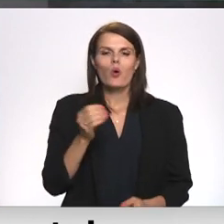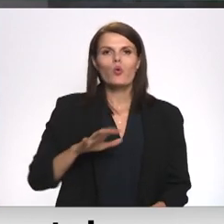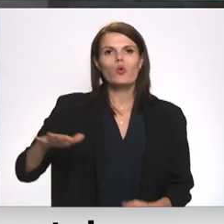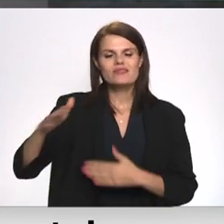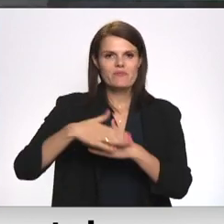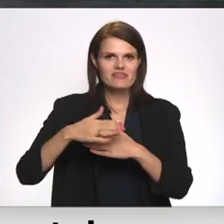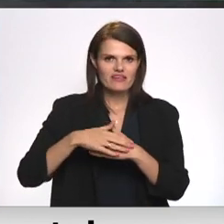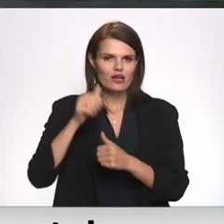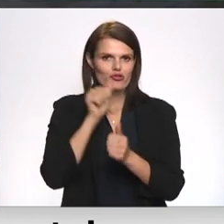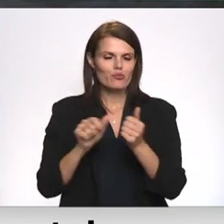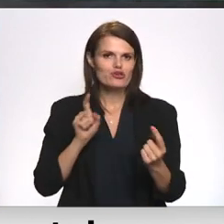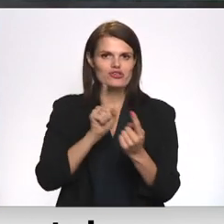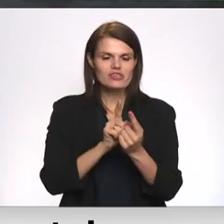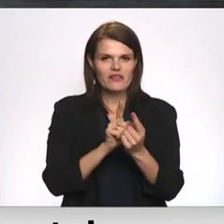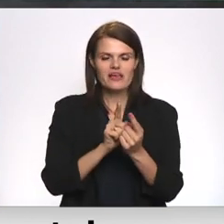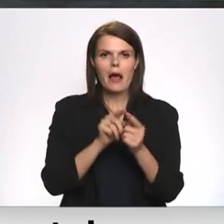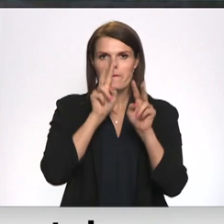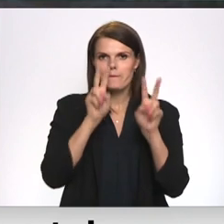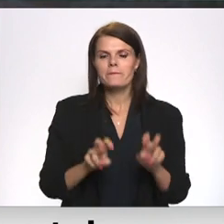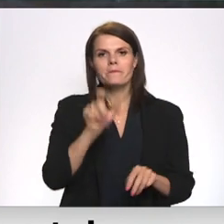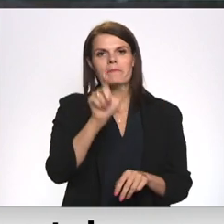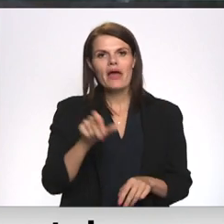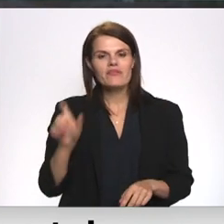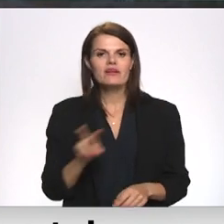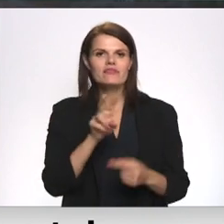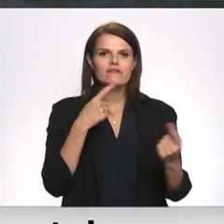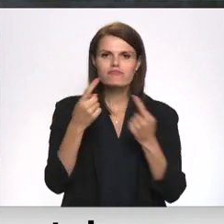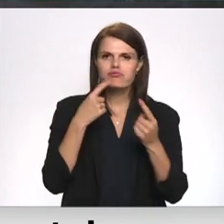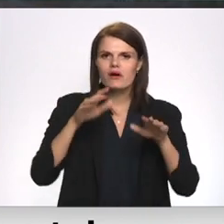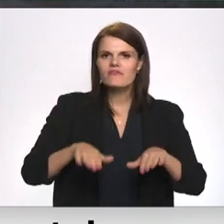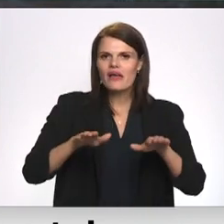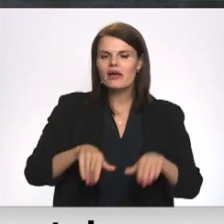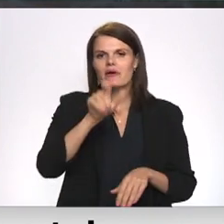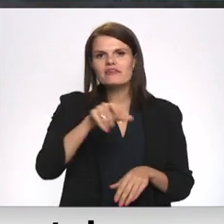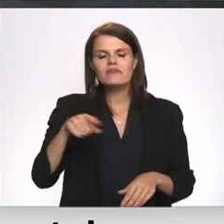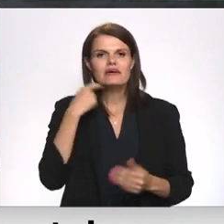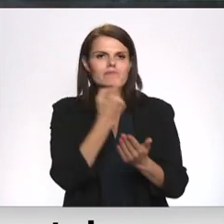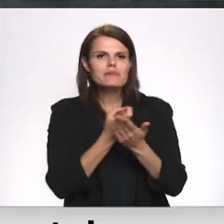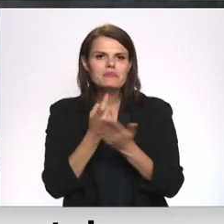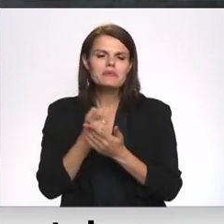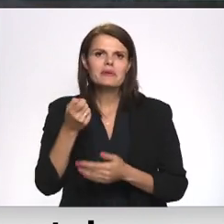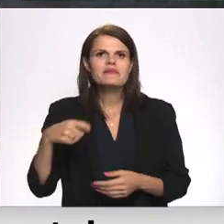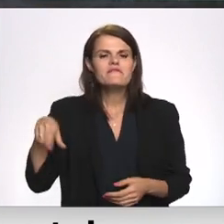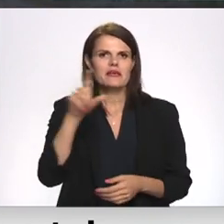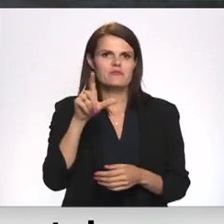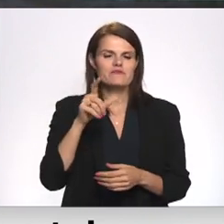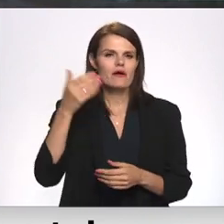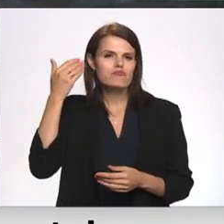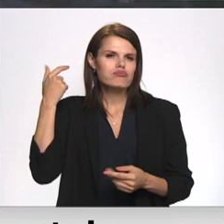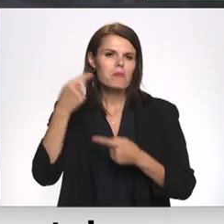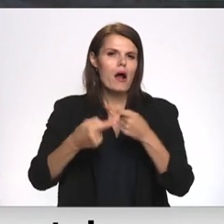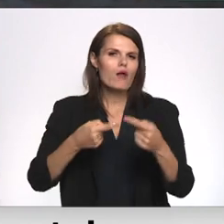pētnieces, kuras sarunās ar vietējiem iedzīvotājiem mēģināja izzināt pēc iespējas vairāk par nemateriālo mantojumu. Tagad beigusies